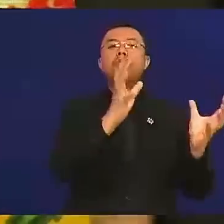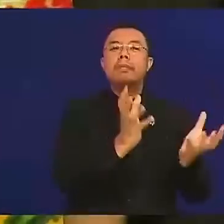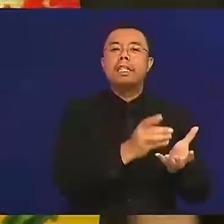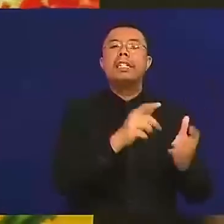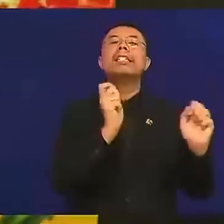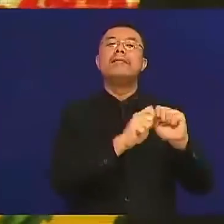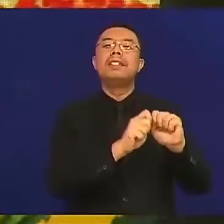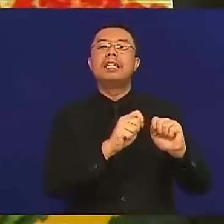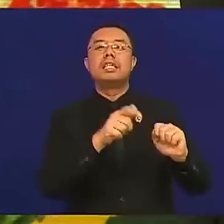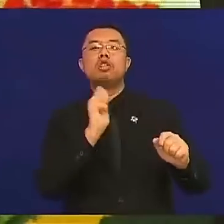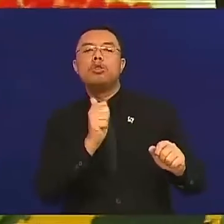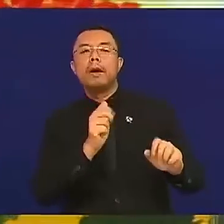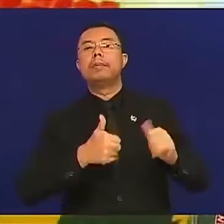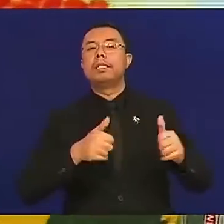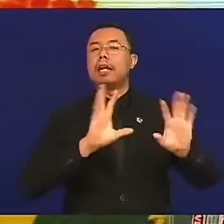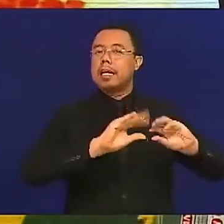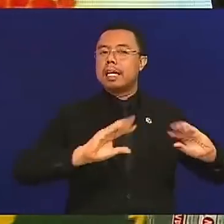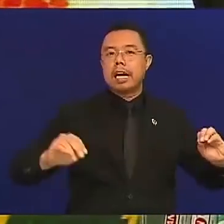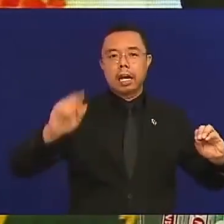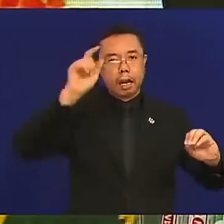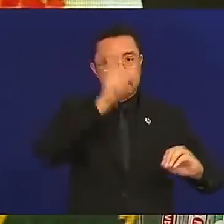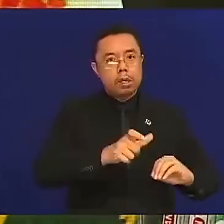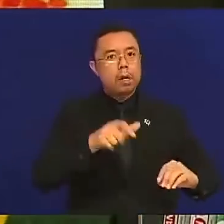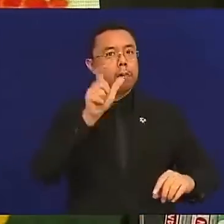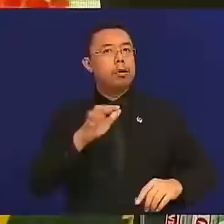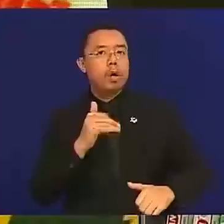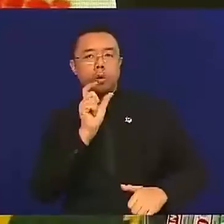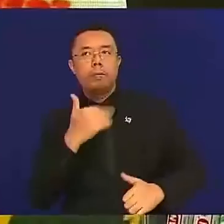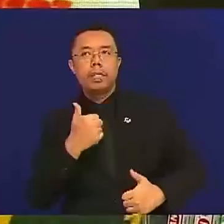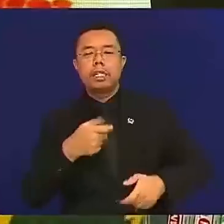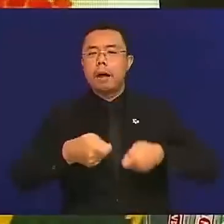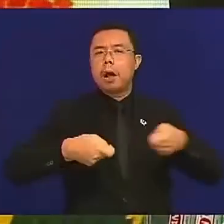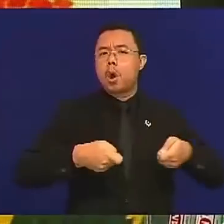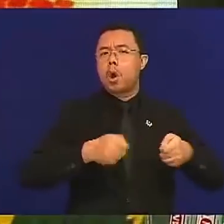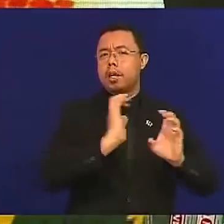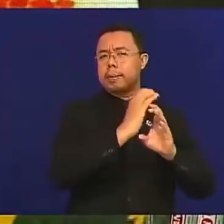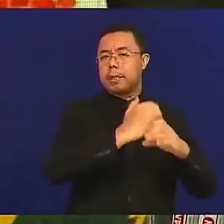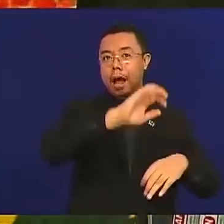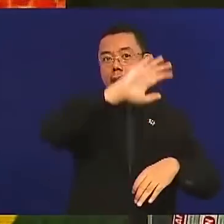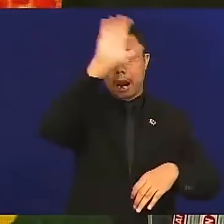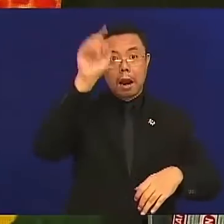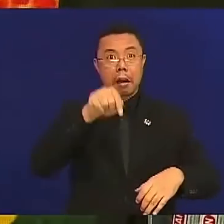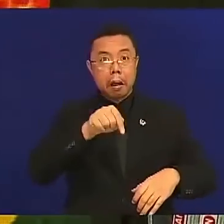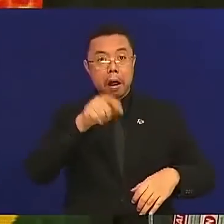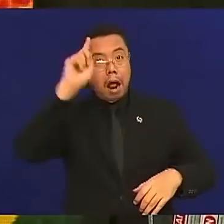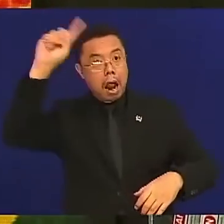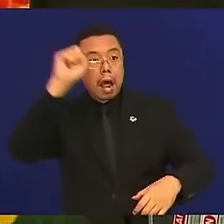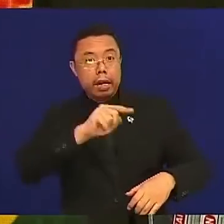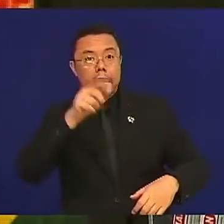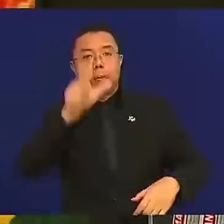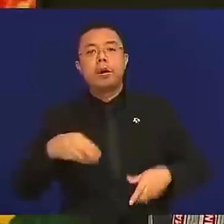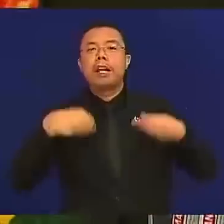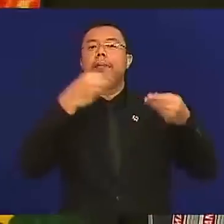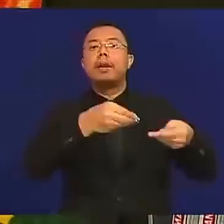harus digarap. Dan manusia untuk bisa mengelola ciptaan Allah ini, manusia diberi